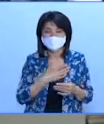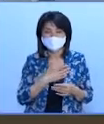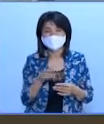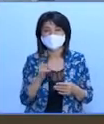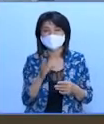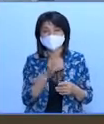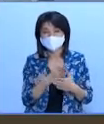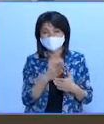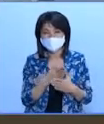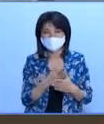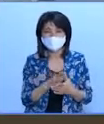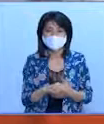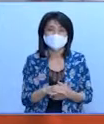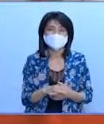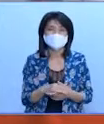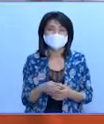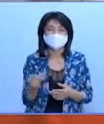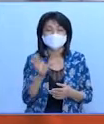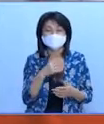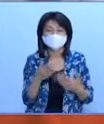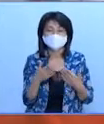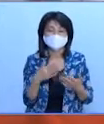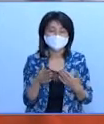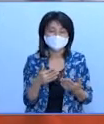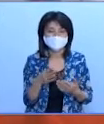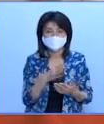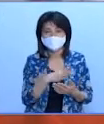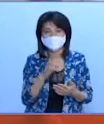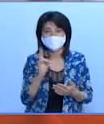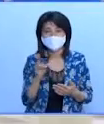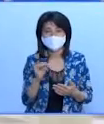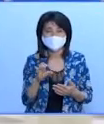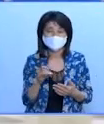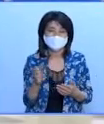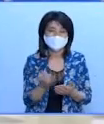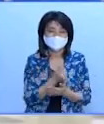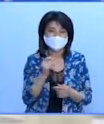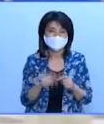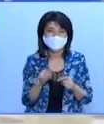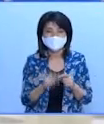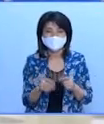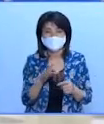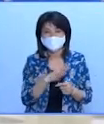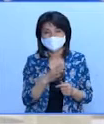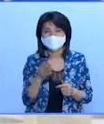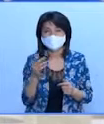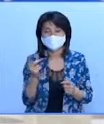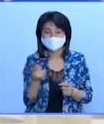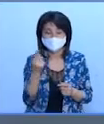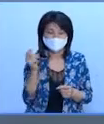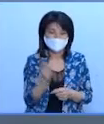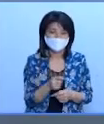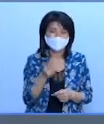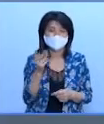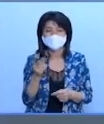үшін. Жолаушылар карантинін толық курсын өтіп, екі рет талдамалық тексеруден өтті. Алғаш келгенде және кетер алдында сынама